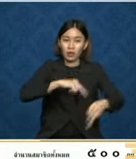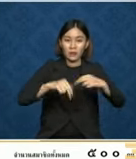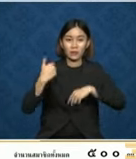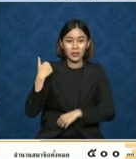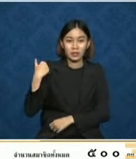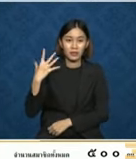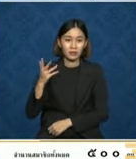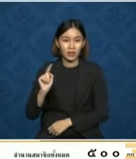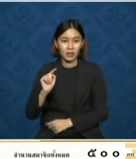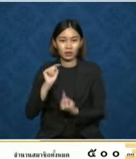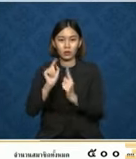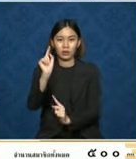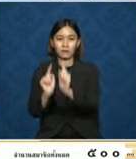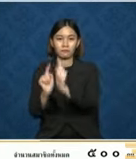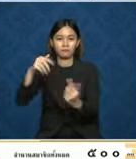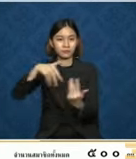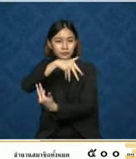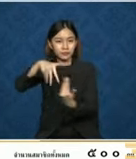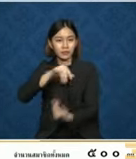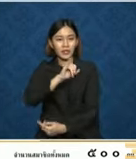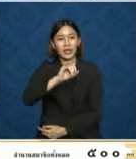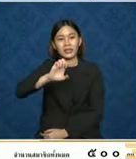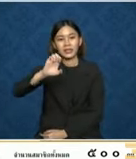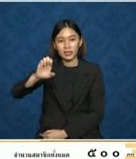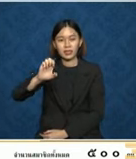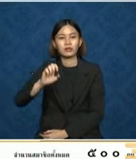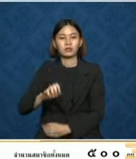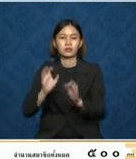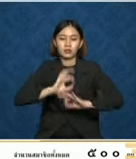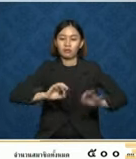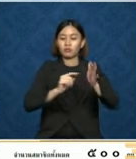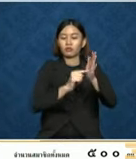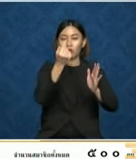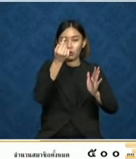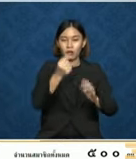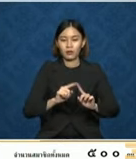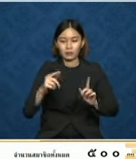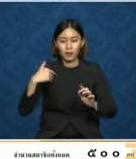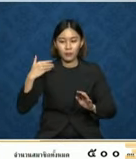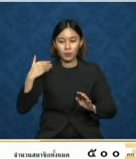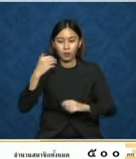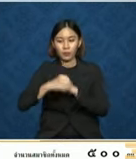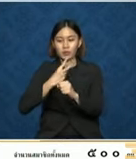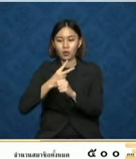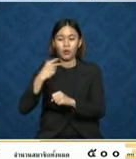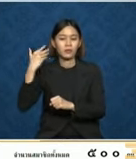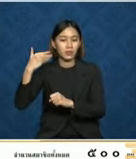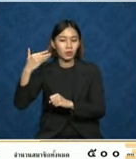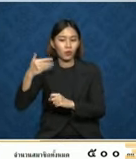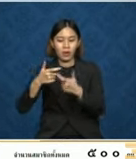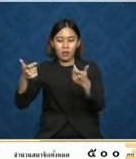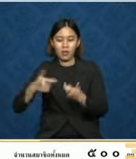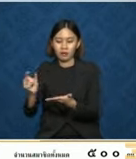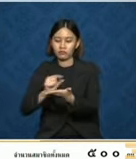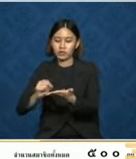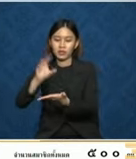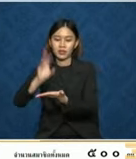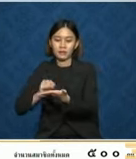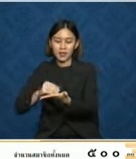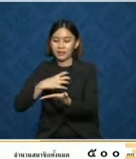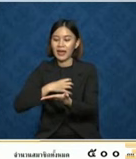ชื่อว่าการประเมินผลต่อสิ่งแวดล้อมหรือ IEE นั้นมีเฉพาะช่วงแรกครับและหลังจากนั้นทุก2ปีถัดมาก็เป็นการเขียนรายงานในแบบทิศท